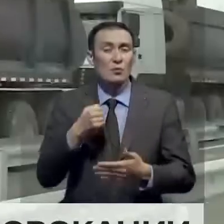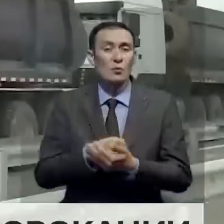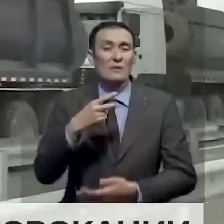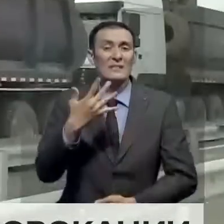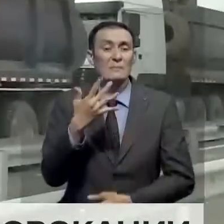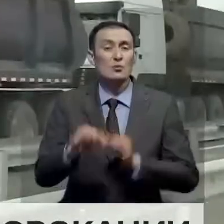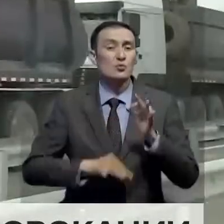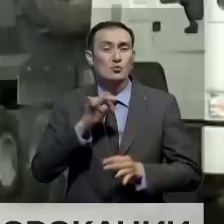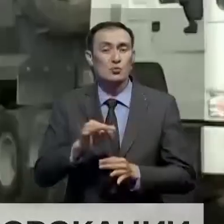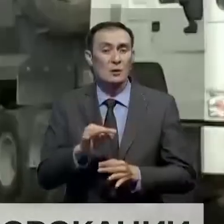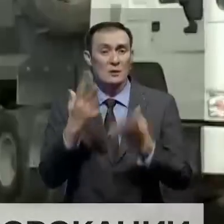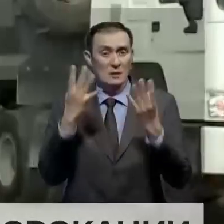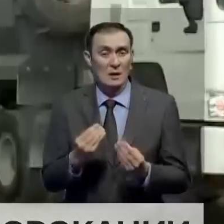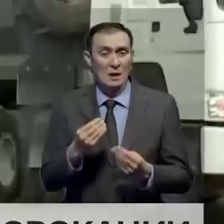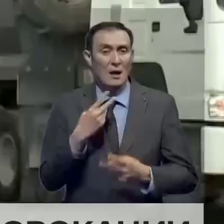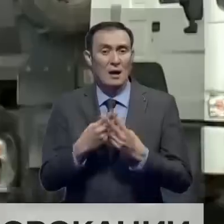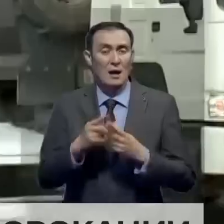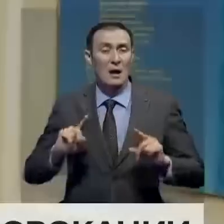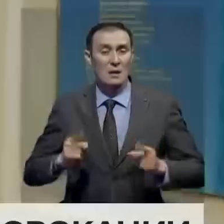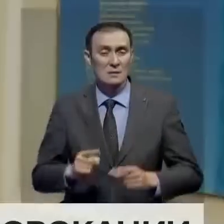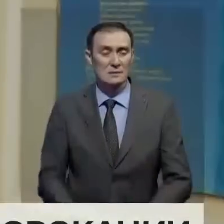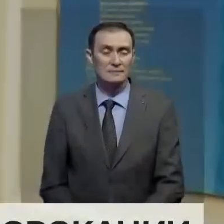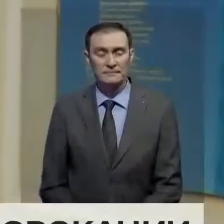25 суток ареста.